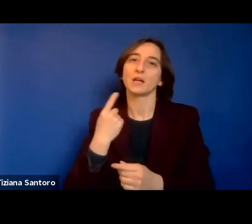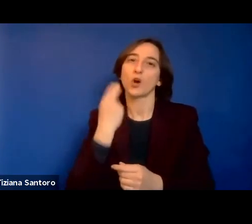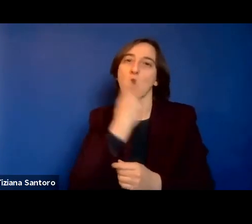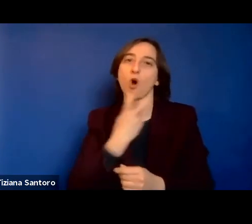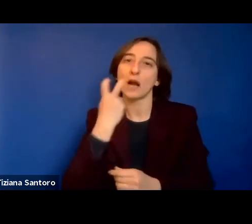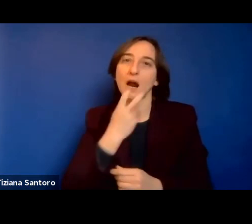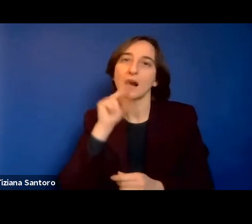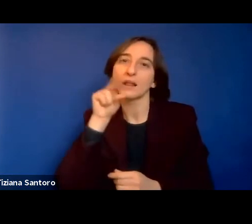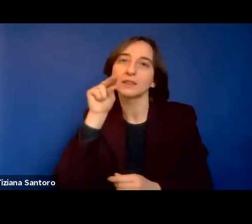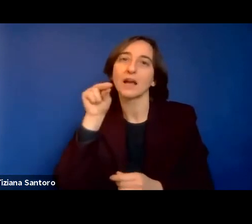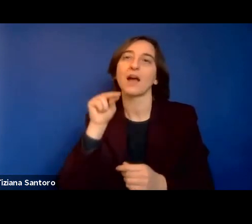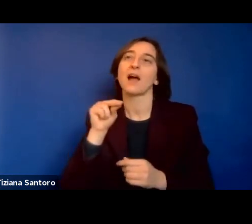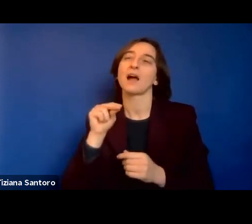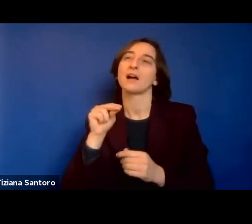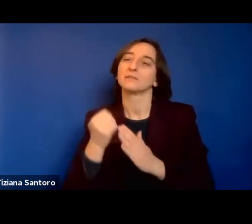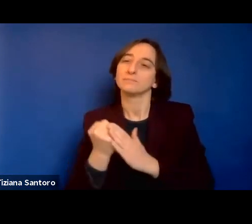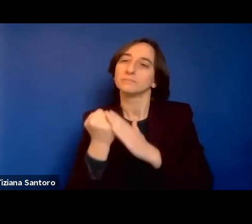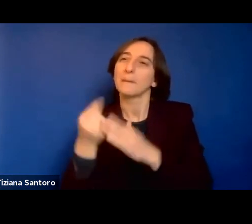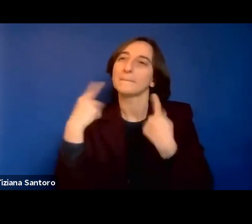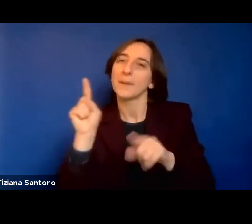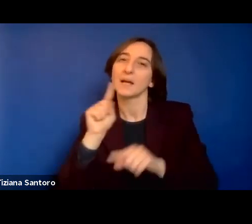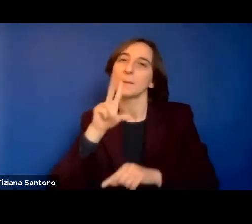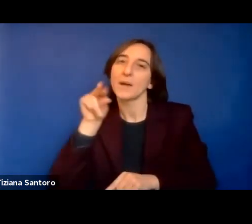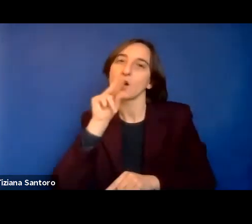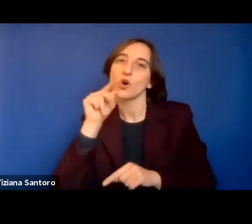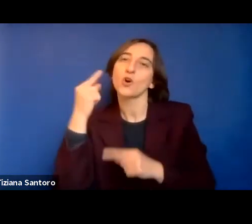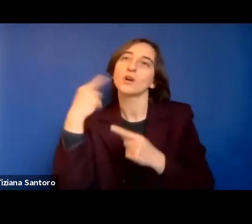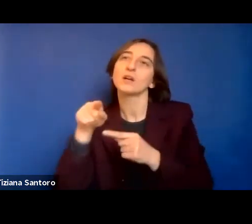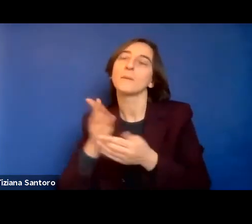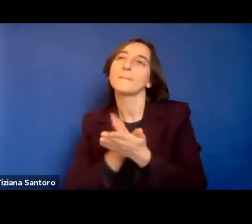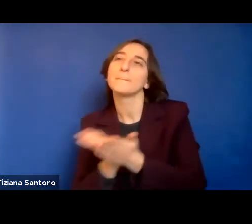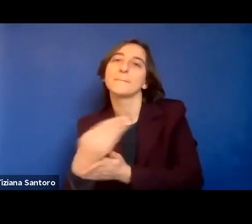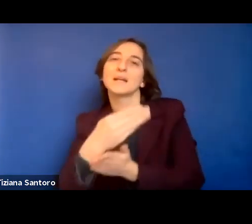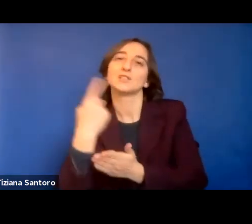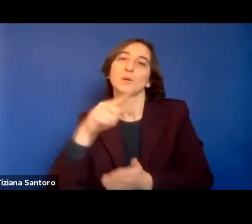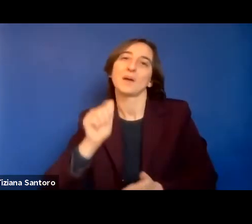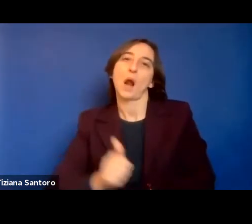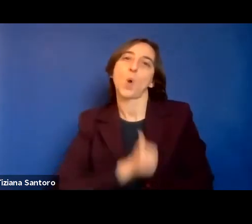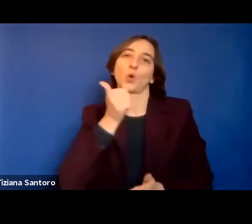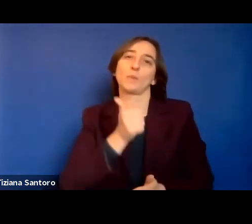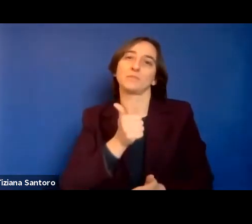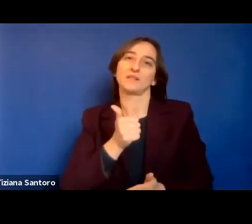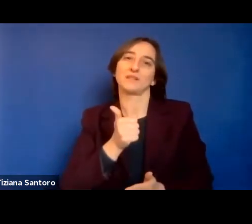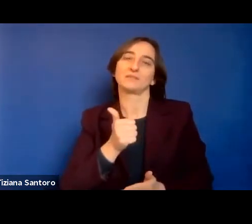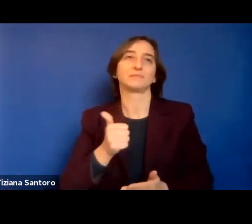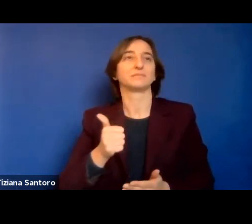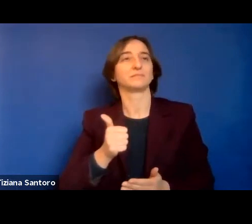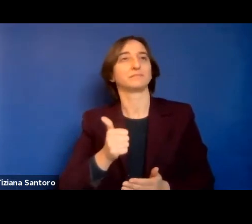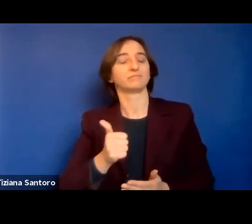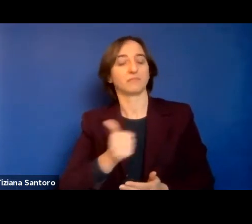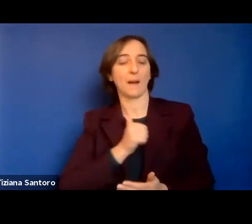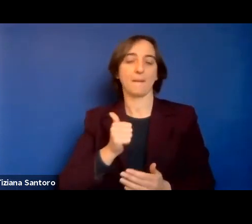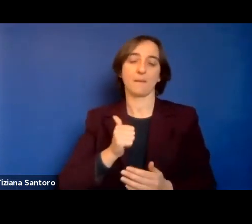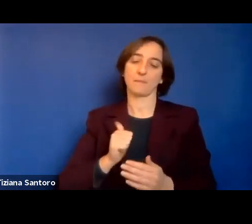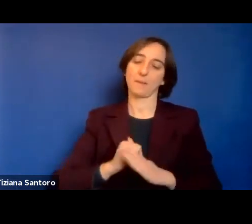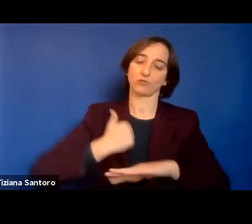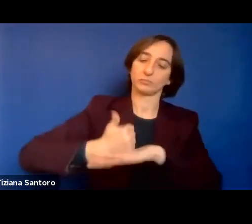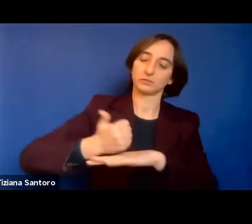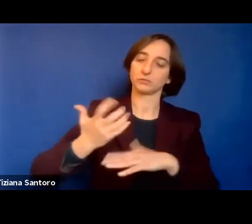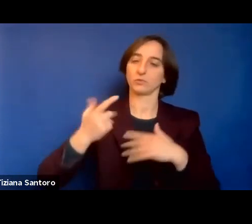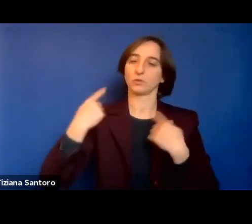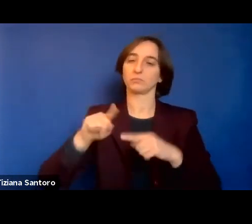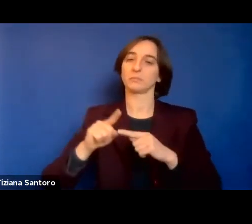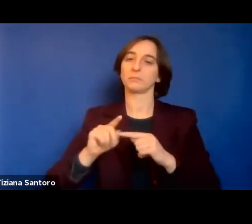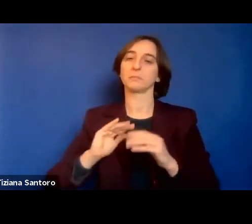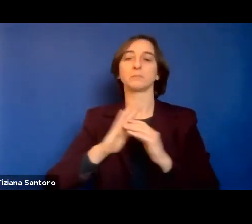come strumento di autonomia e di raggiungimento della propria emancipazione e di una piena parità anche